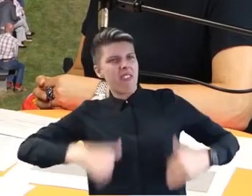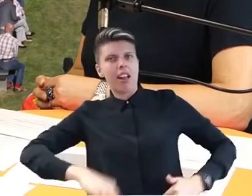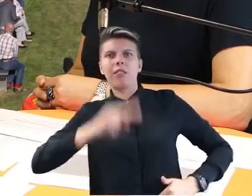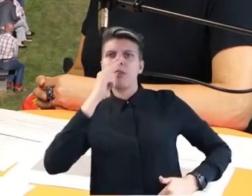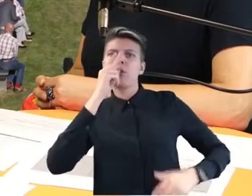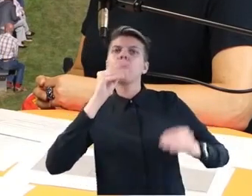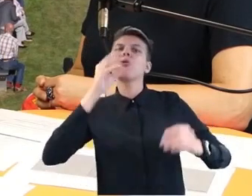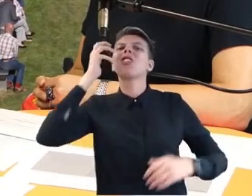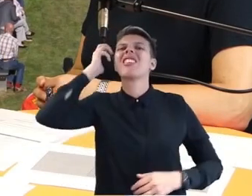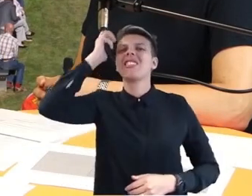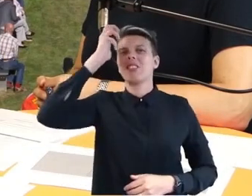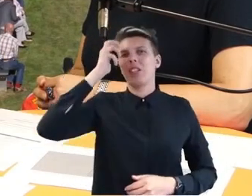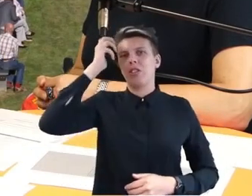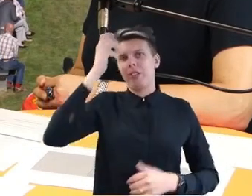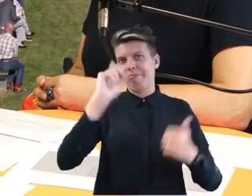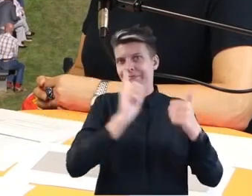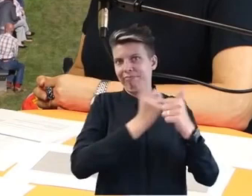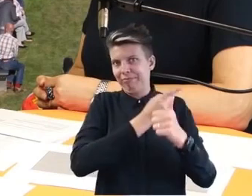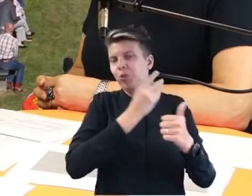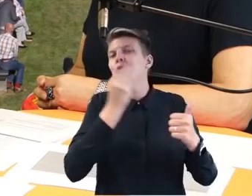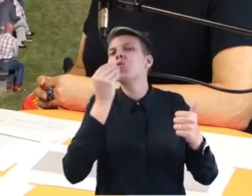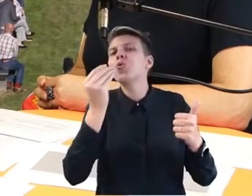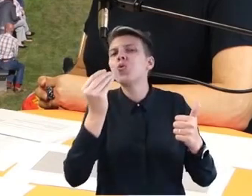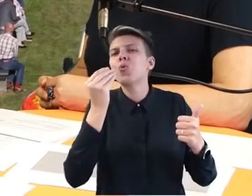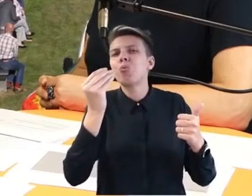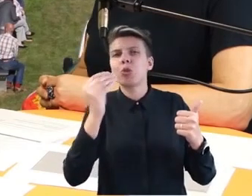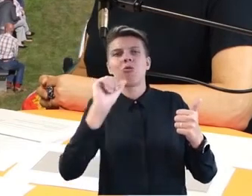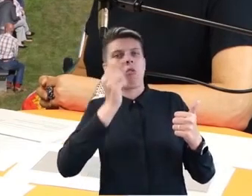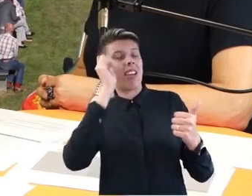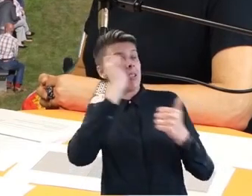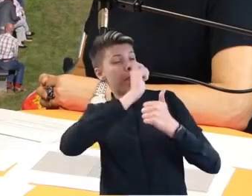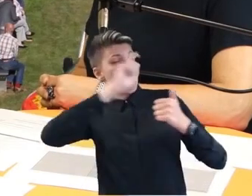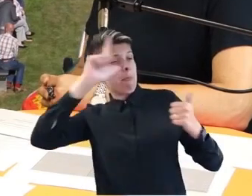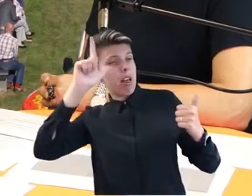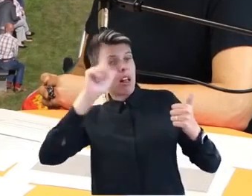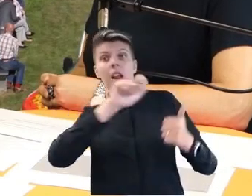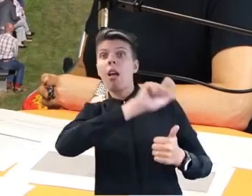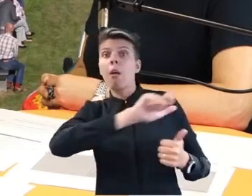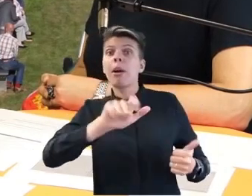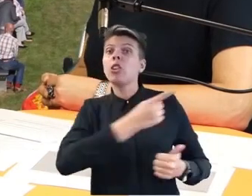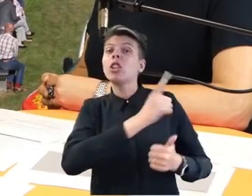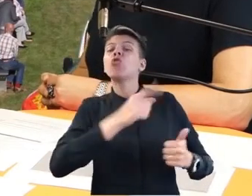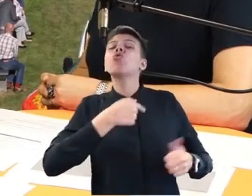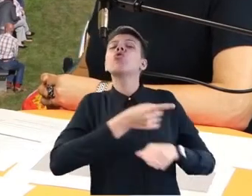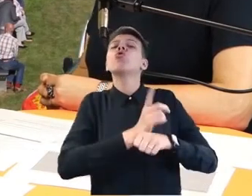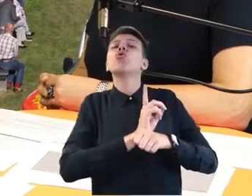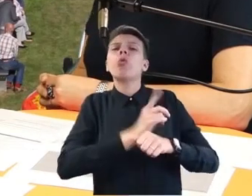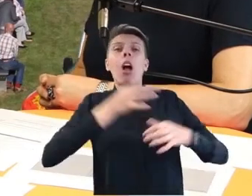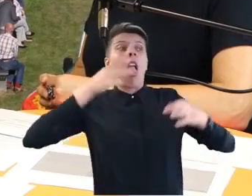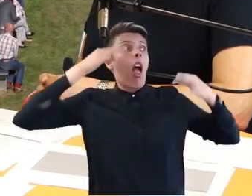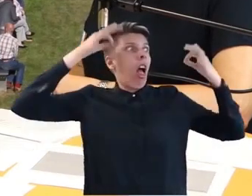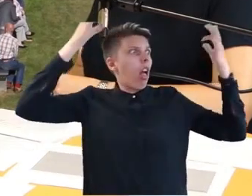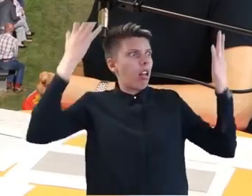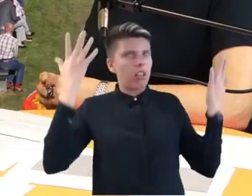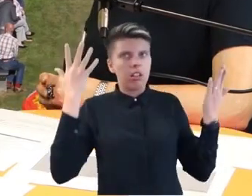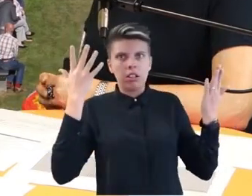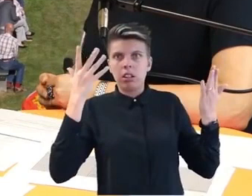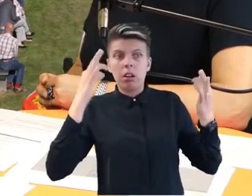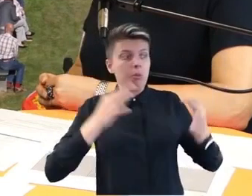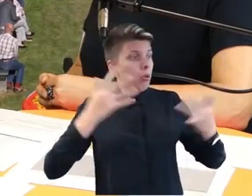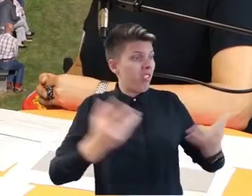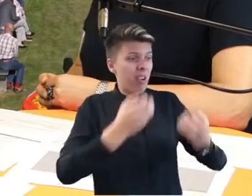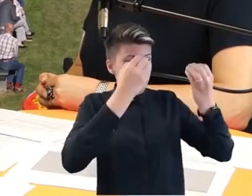gibt es so drei klassiker das sind im grunde einmal die annahme dass menschen sich sofort panisch verhalten in panik verfallen wenn irgendetwas